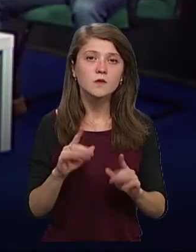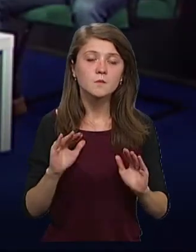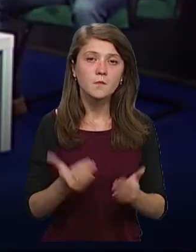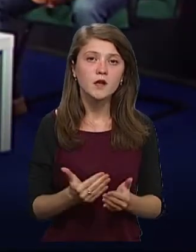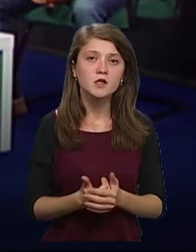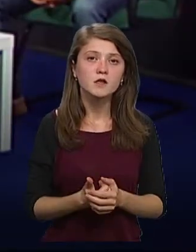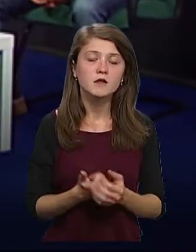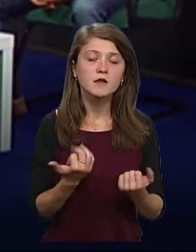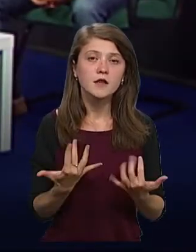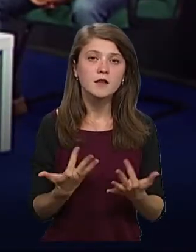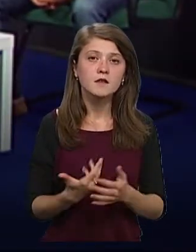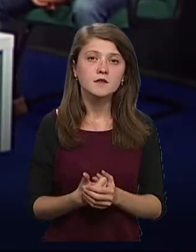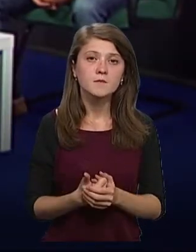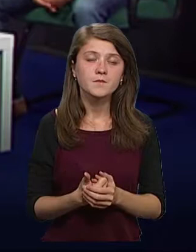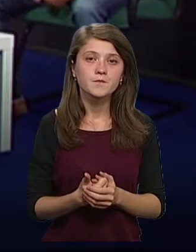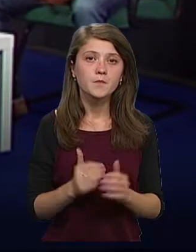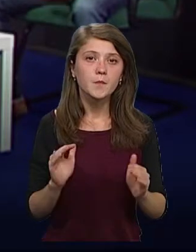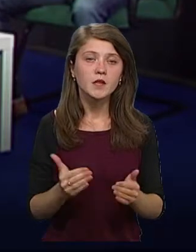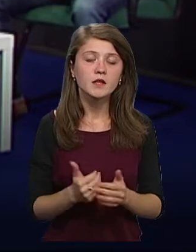зменшити кількість